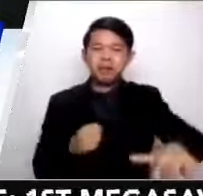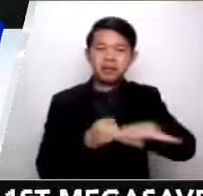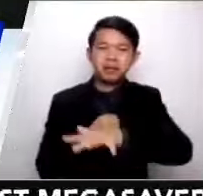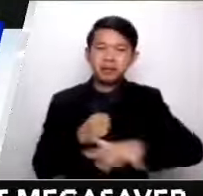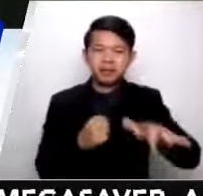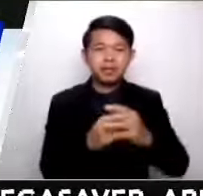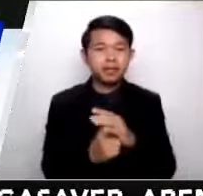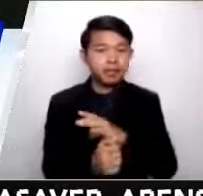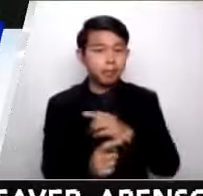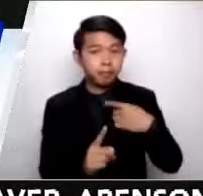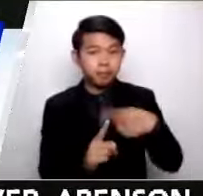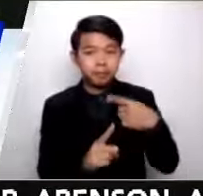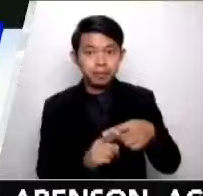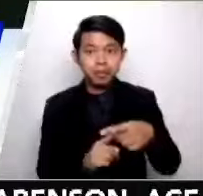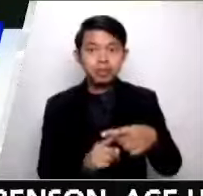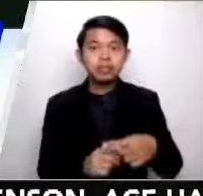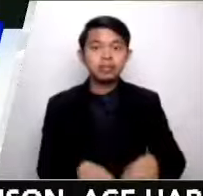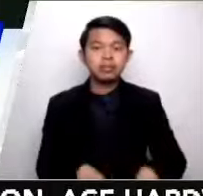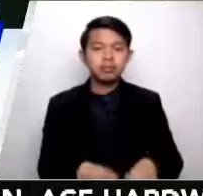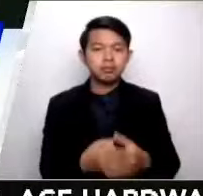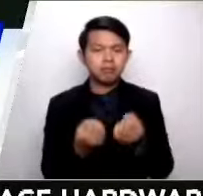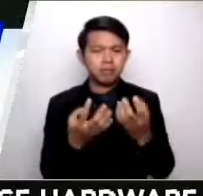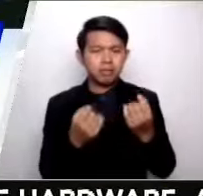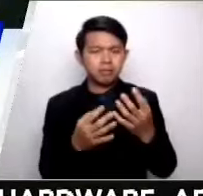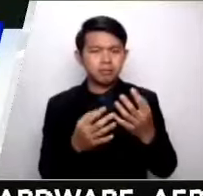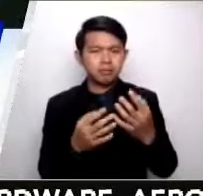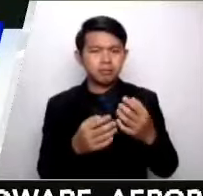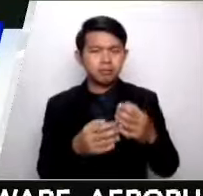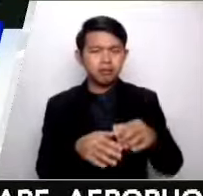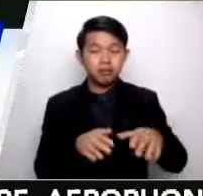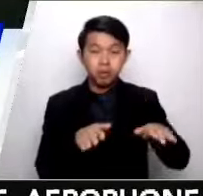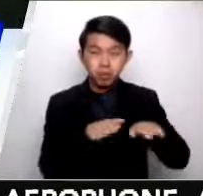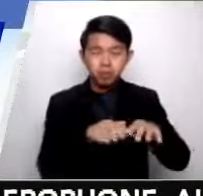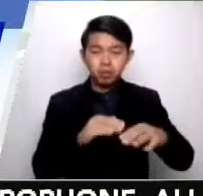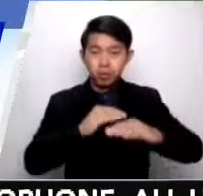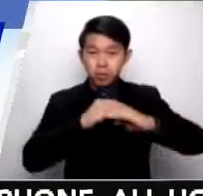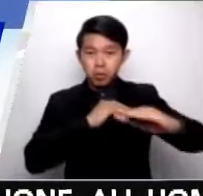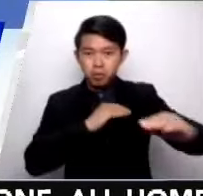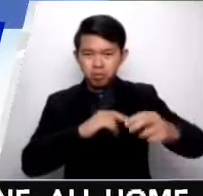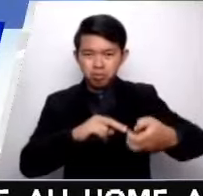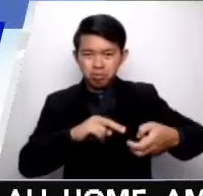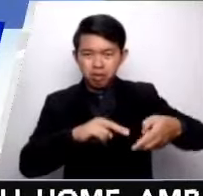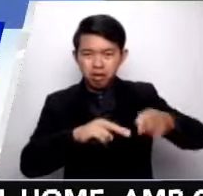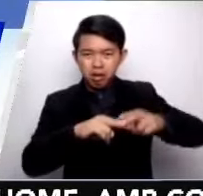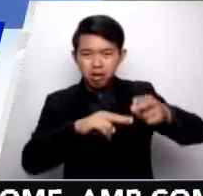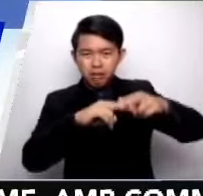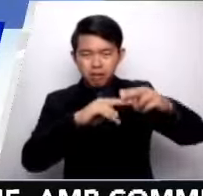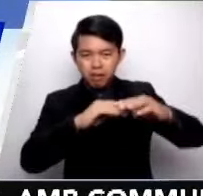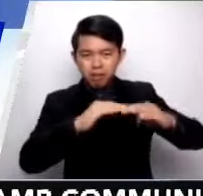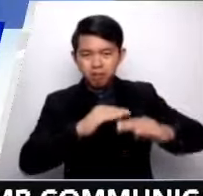pagtatambak, pagtataas ng mga karsada. So naiiwan po itong aming lugar. Palabas pa na po ng, ano